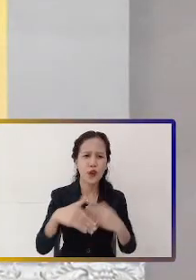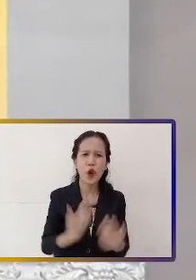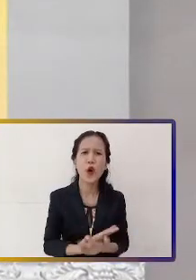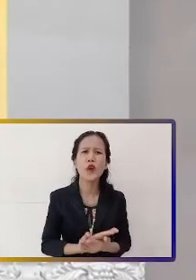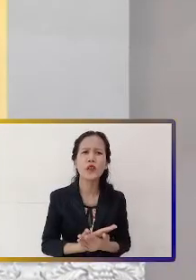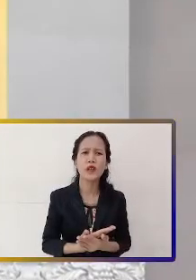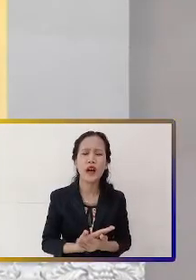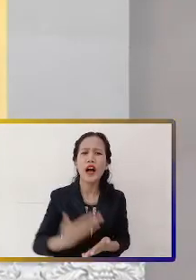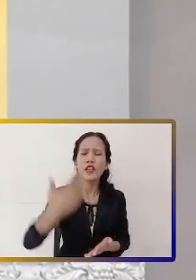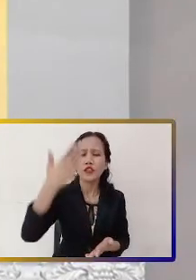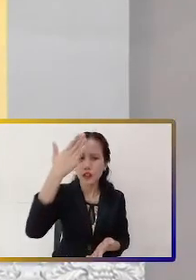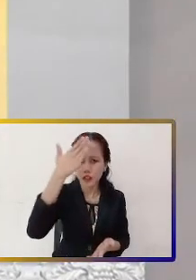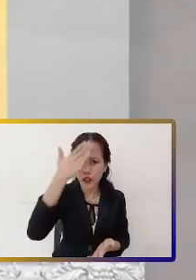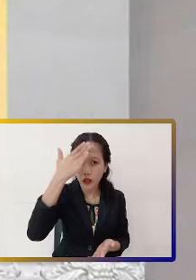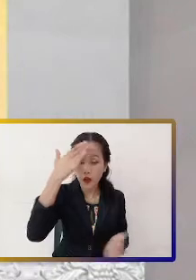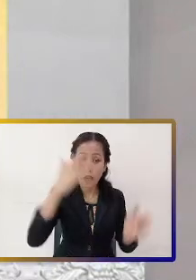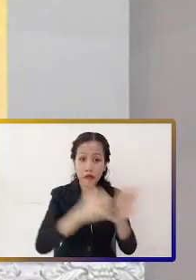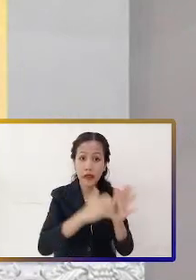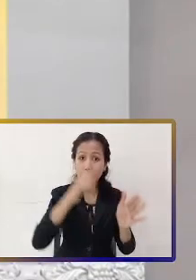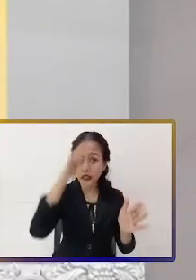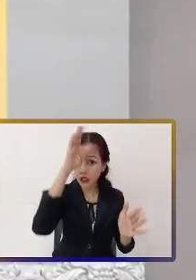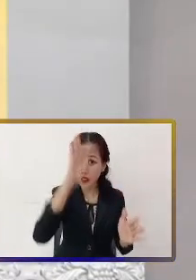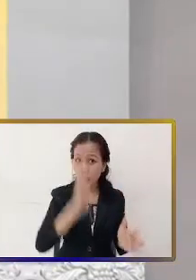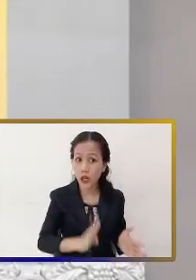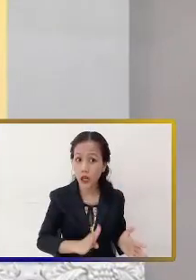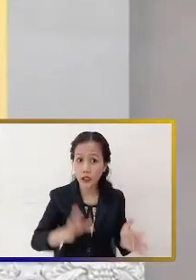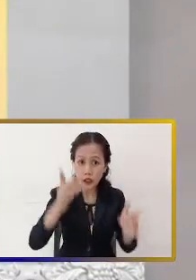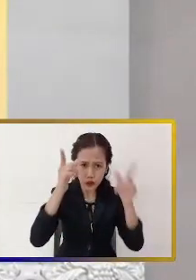looketh at the contents of our prayer.